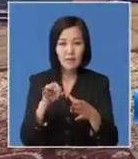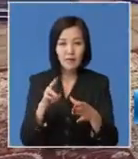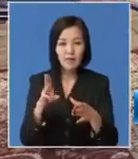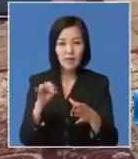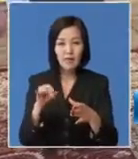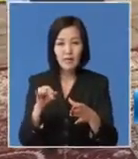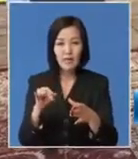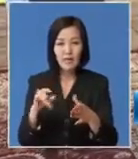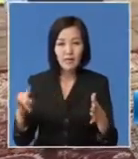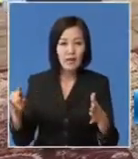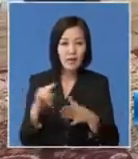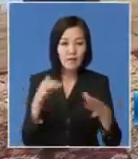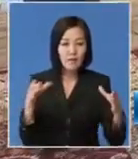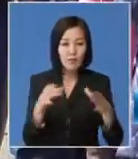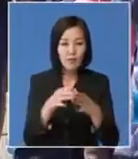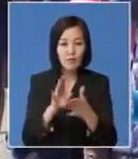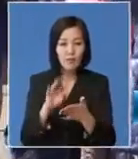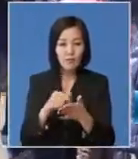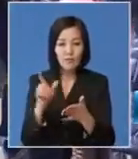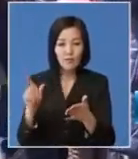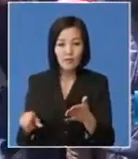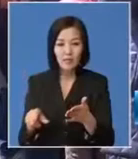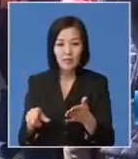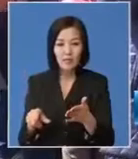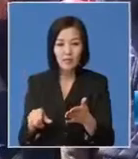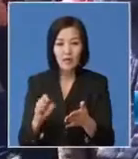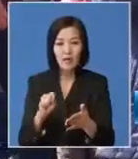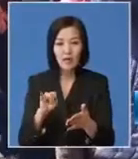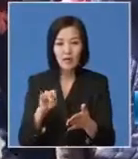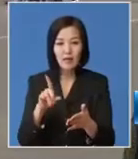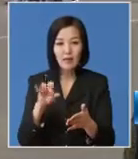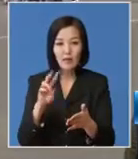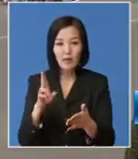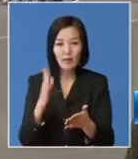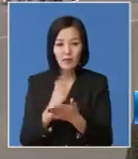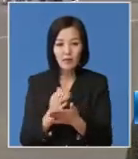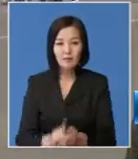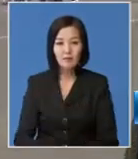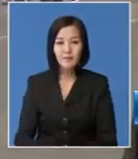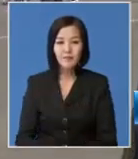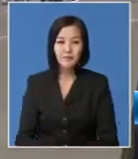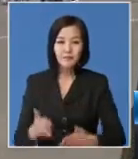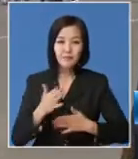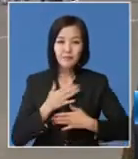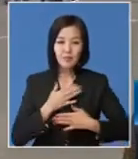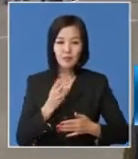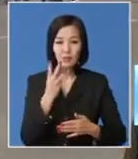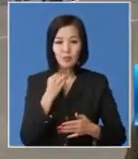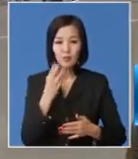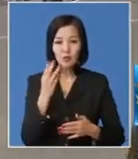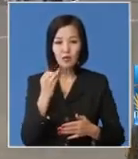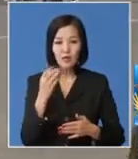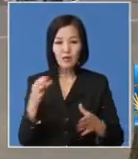Аутаев, авиаэскадрилья бөлімінің командирі подполковник Айбек Оразбаевтар бар. Біздің Үшарал